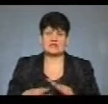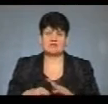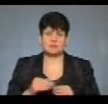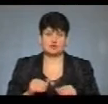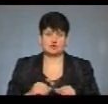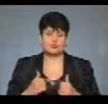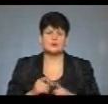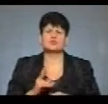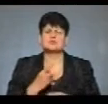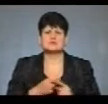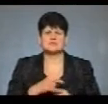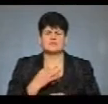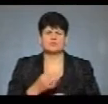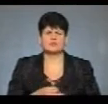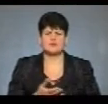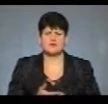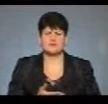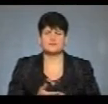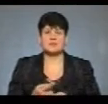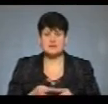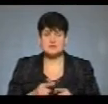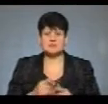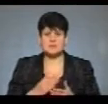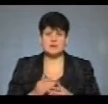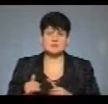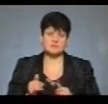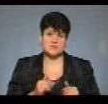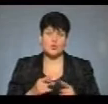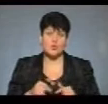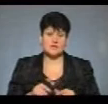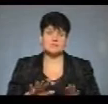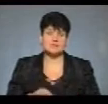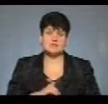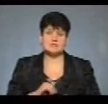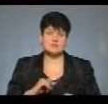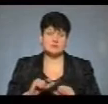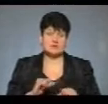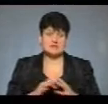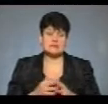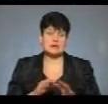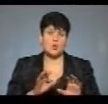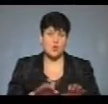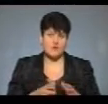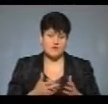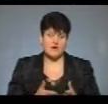Хто за це відповідає? Тобто хто мав би забезпечити комфортні умови? Це мали забезпечити органи місцевого самоврядування, тобто, знову ж таки, той самий сільський голова,